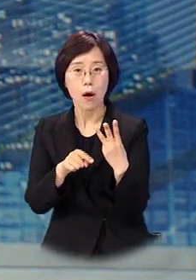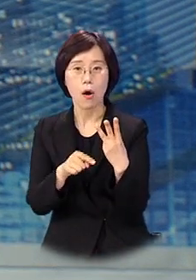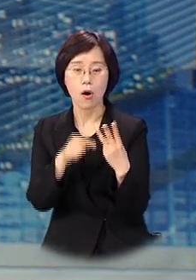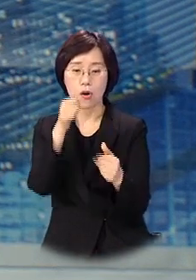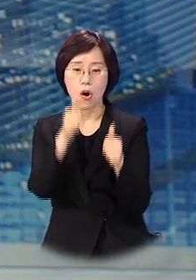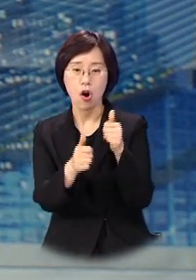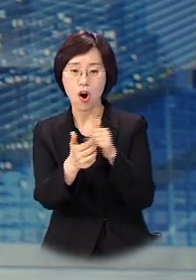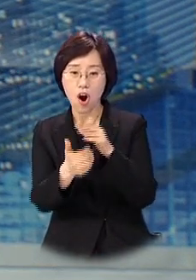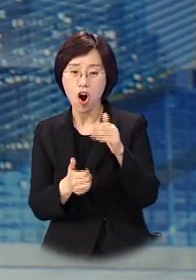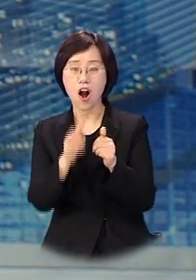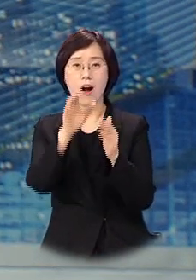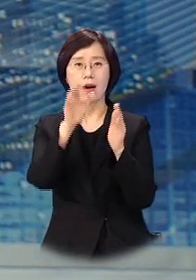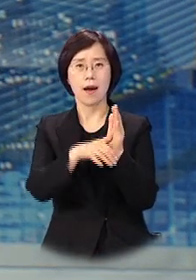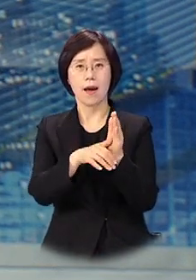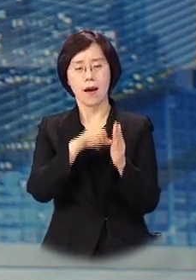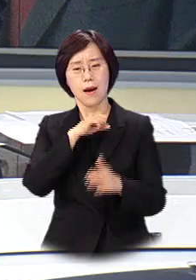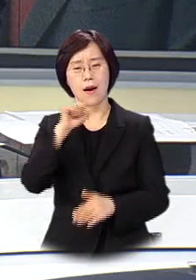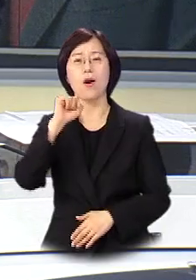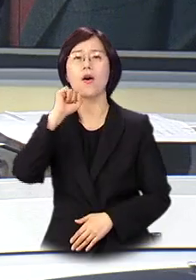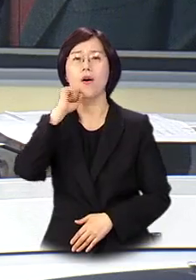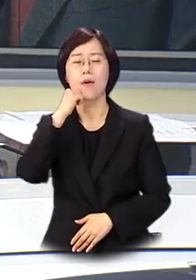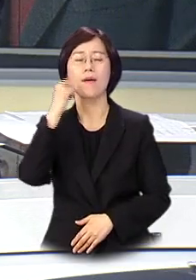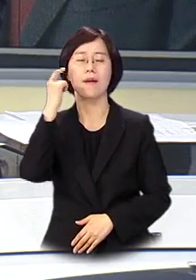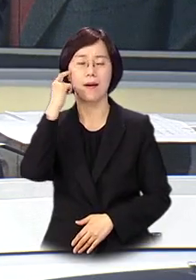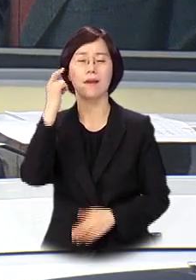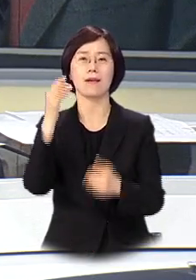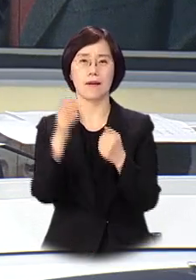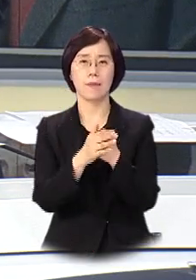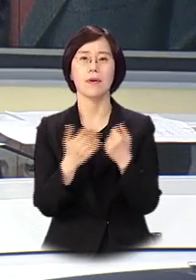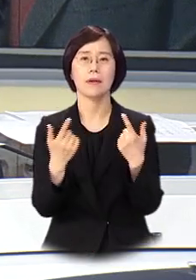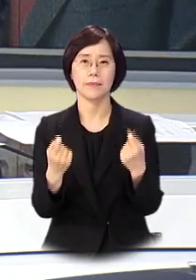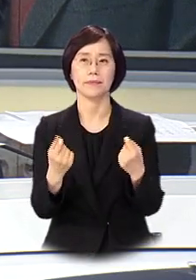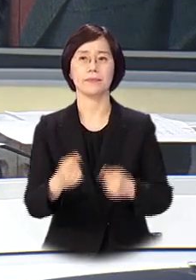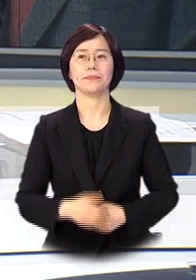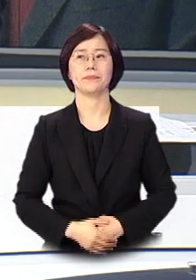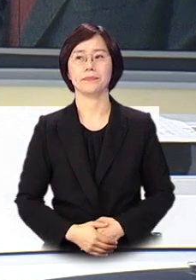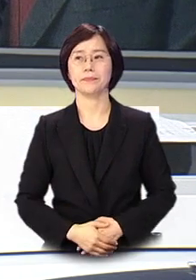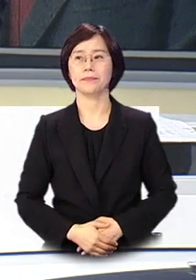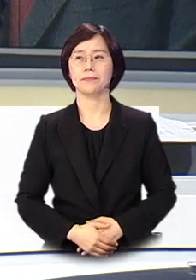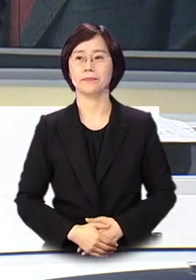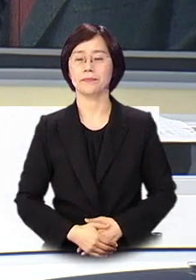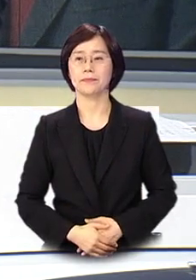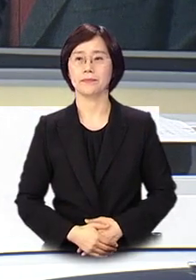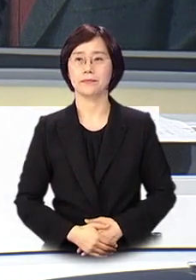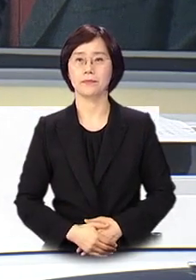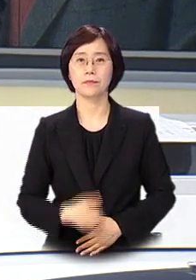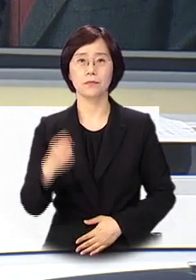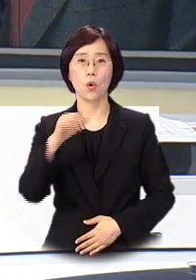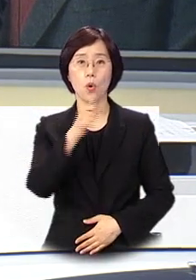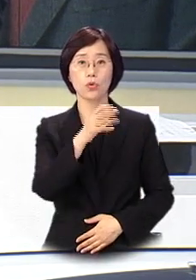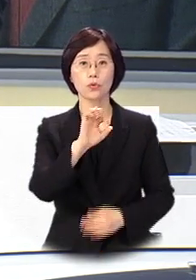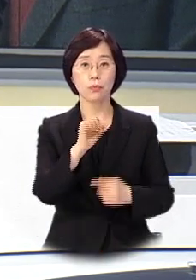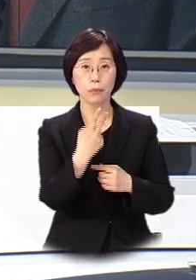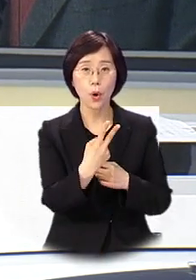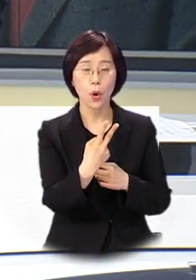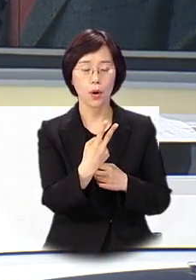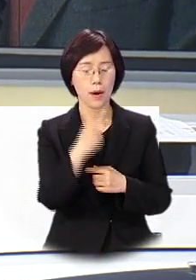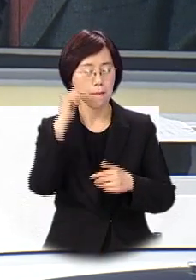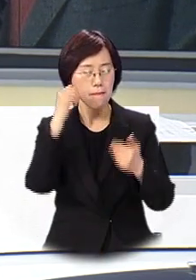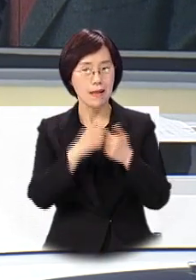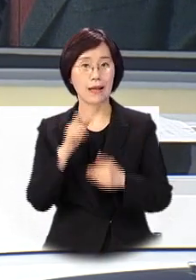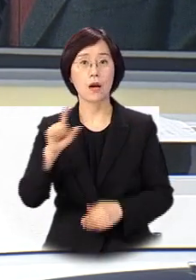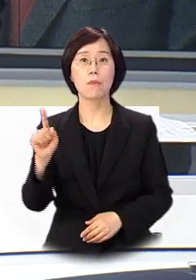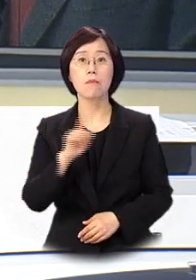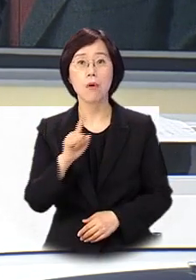예상되던 경선에서 우위를 점하기가 쉽지 않았다는 게 정치권의 분석입니다. 여기에 홍준표 의원이 강하게